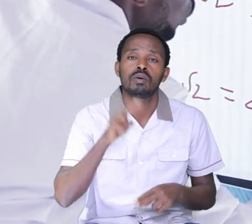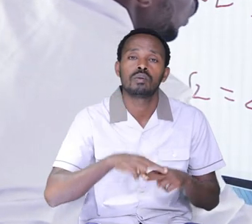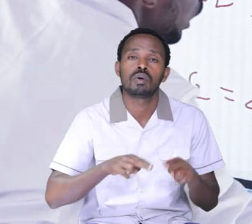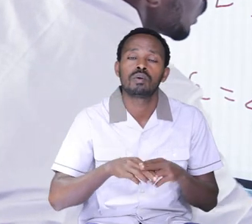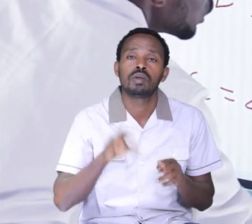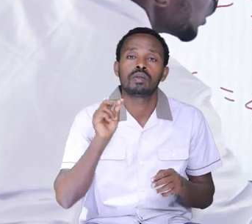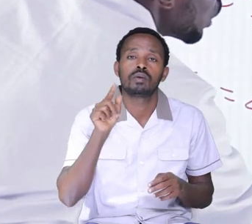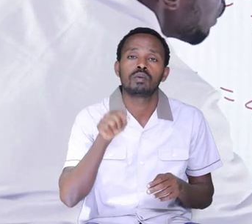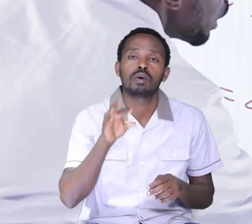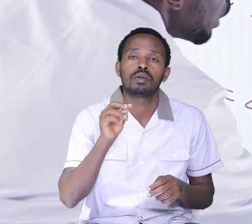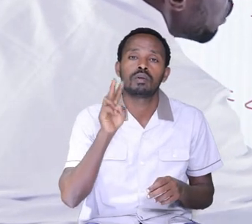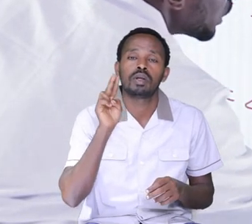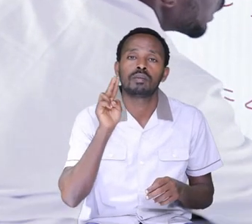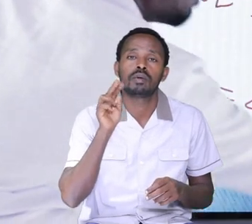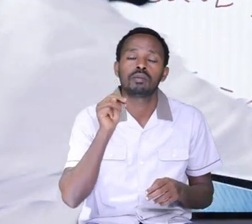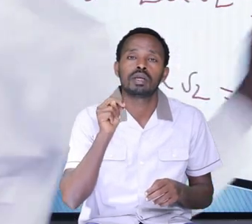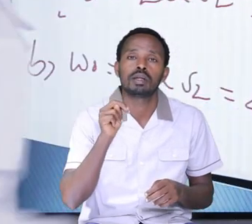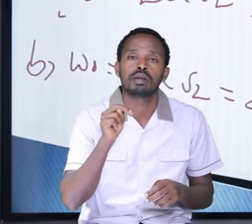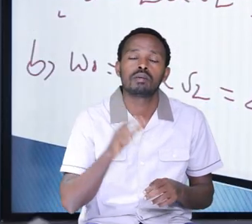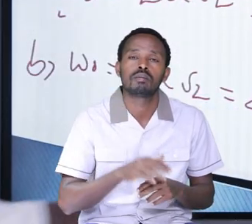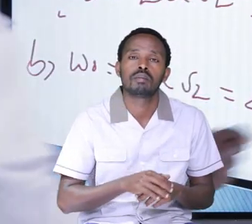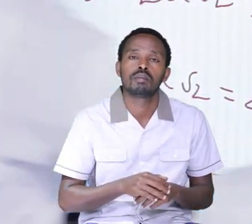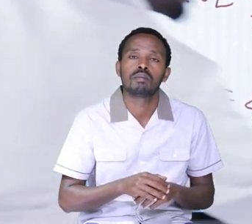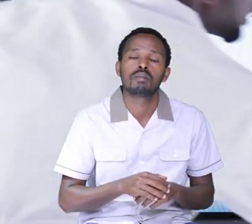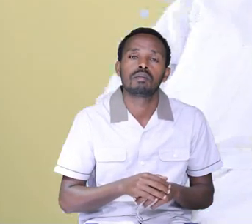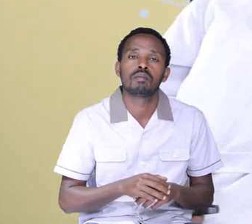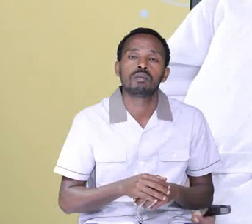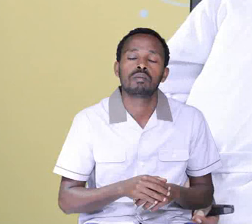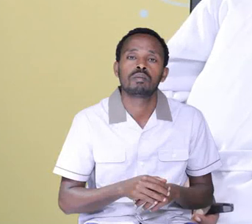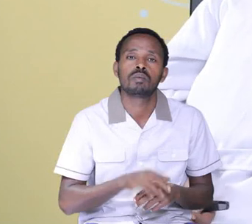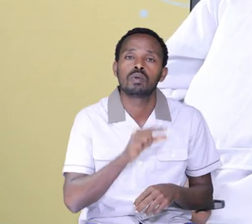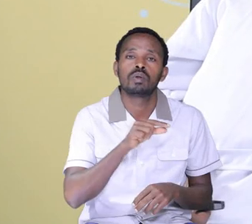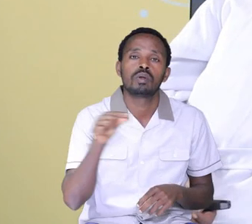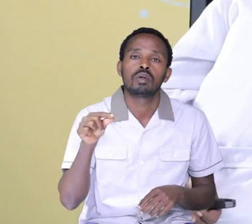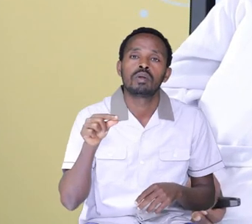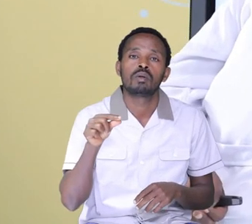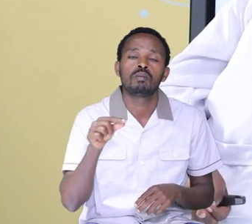baay'isuu 0.02 meetira qabna. Ishee kana jechuun walqixa